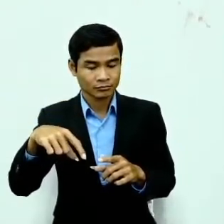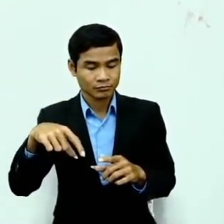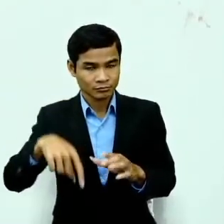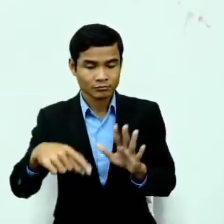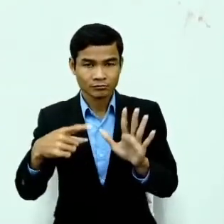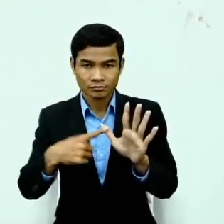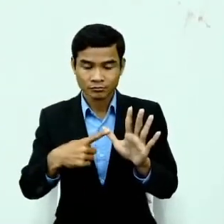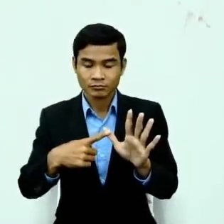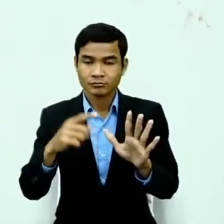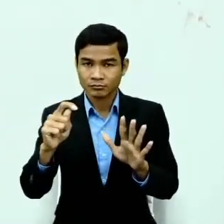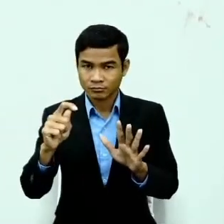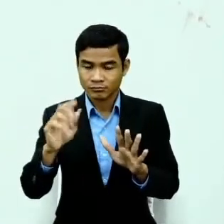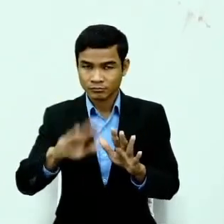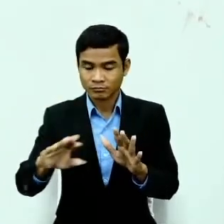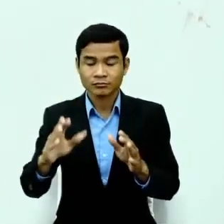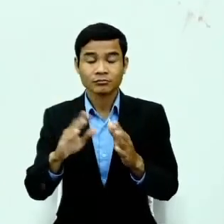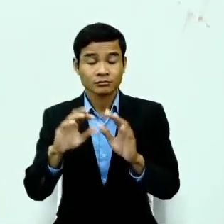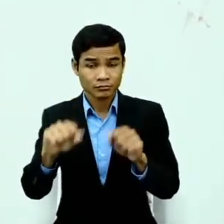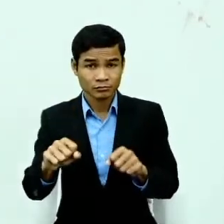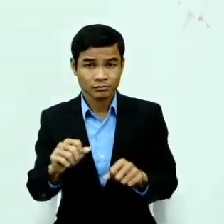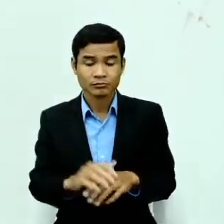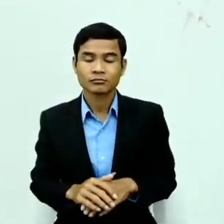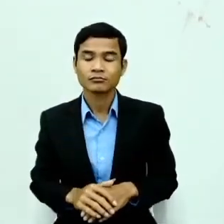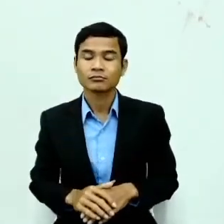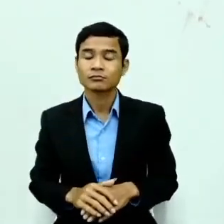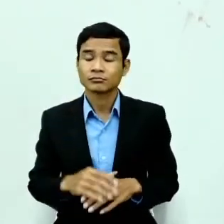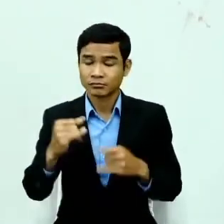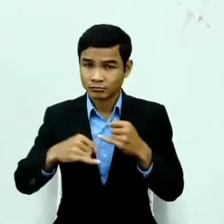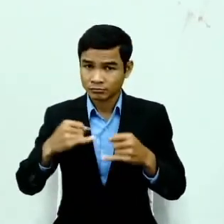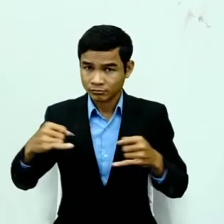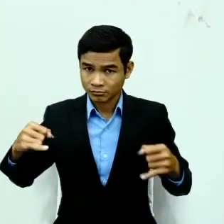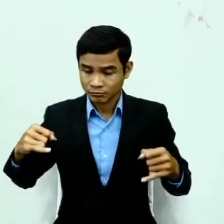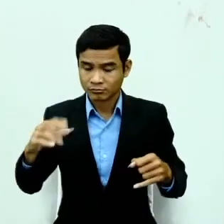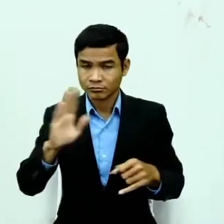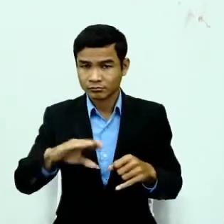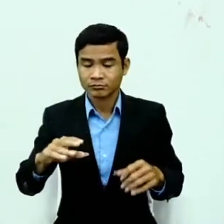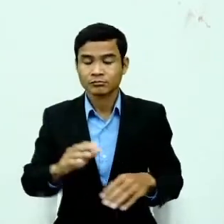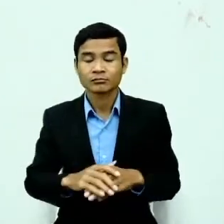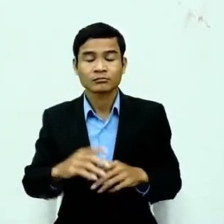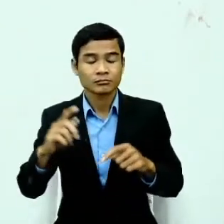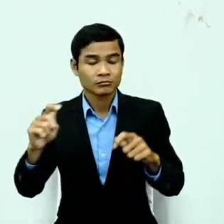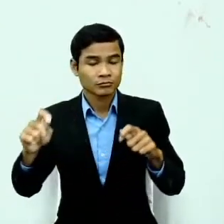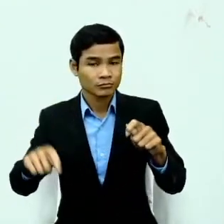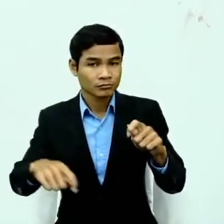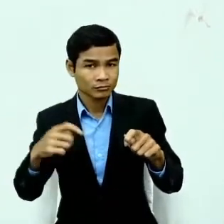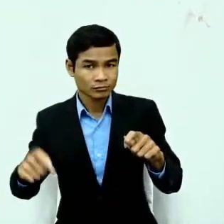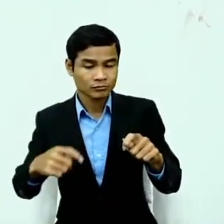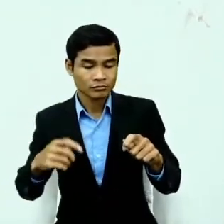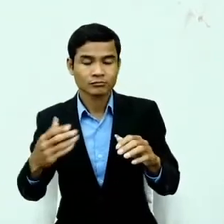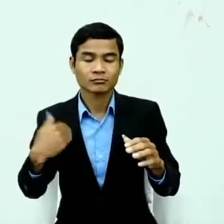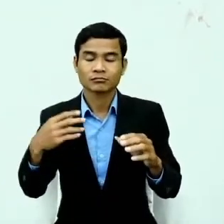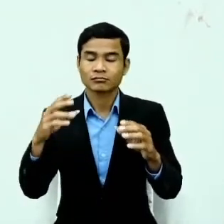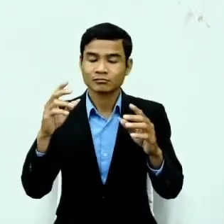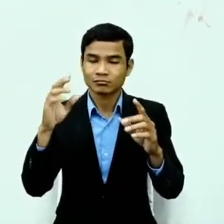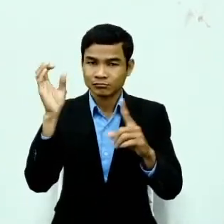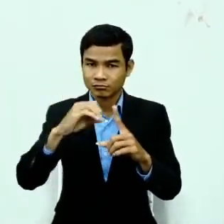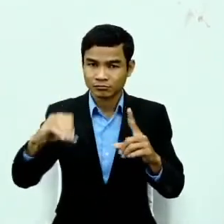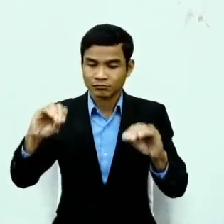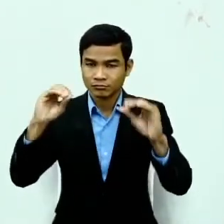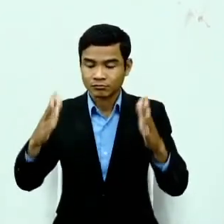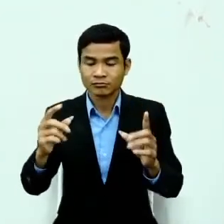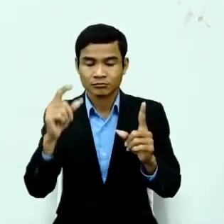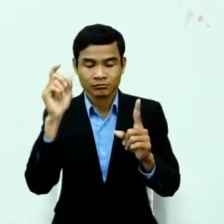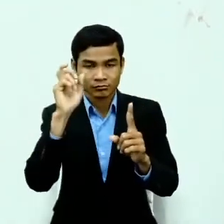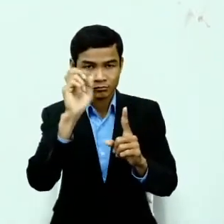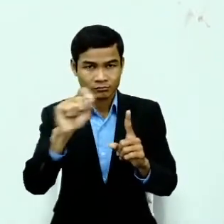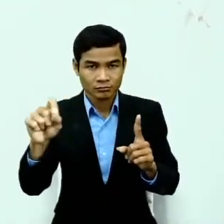tiếc con mưa mới chà cứ miền phía ấm ấm bò giống là ba rồi ba này cừu đã sạch sẽ bằng hành con nên